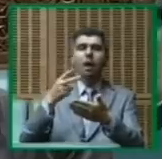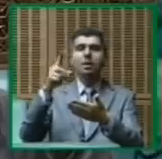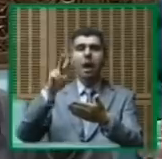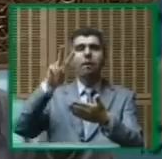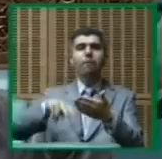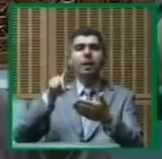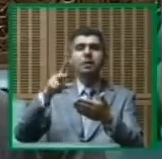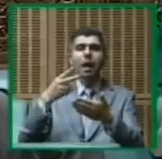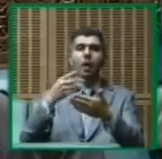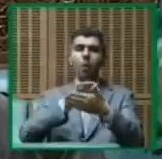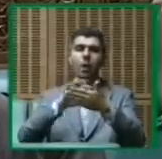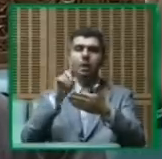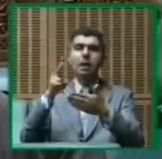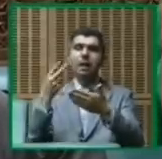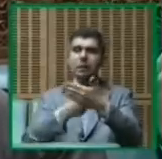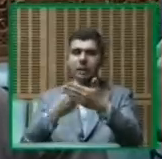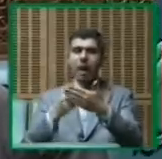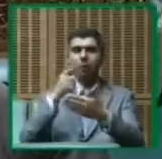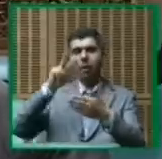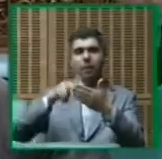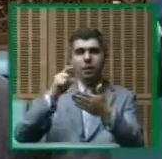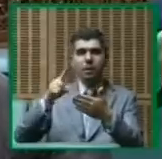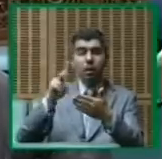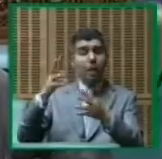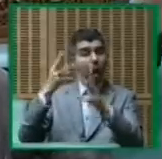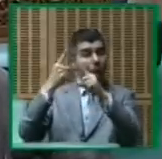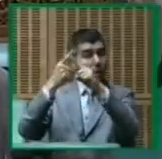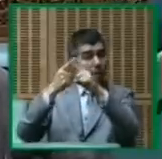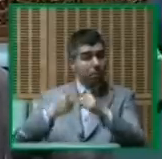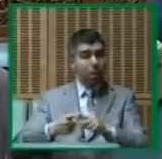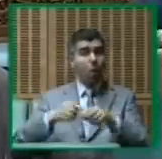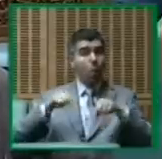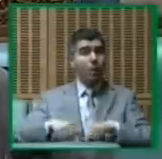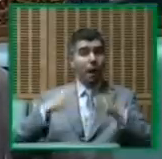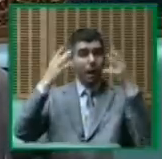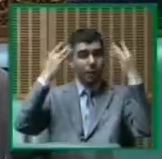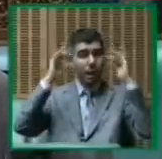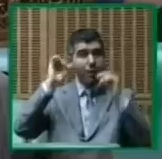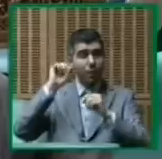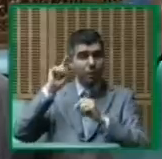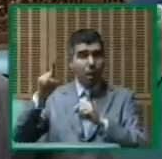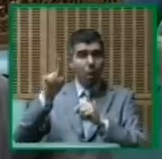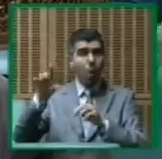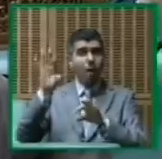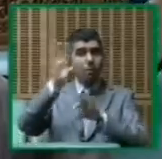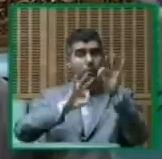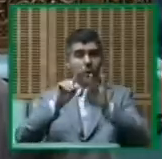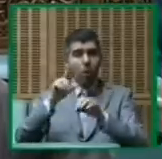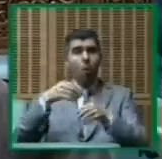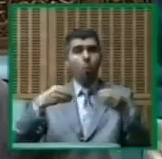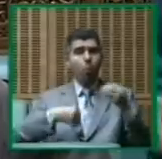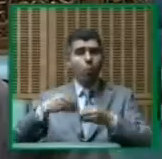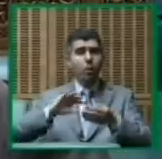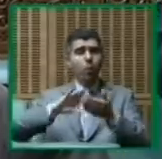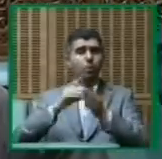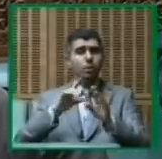ومحصي، حصيهم كاملين. انتم وزاره عندكم ميزانيه، عندكم امكانيات، عندكم مديريه الموارد البشريه، عندكم واحد العدد